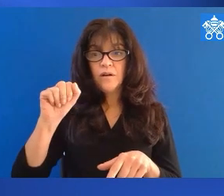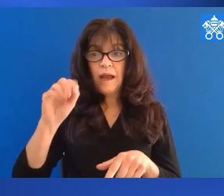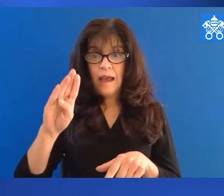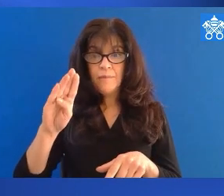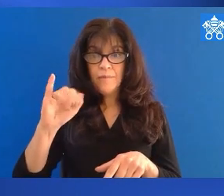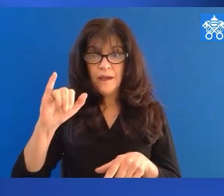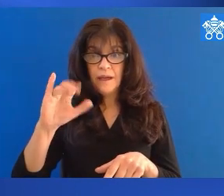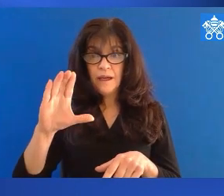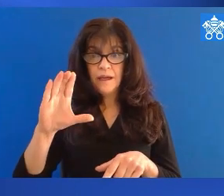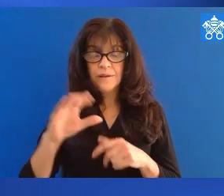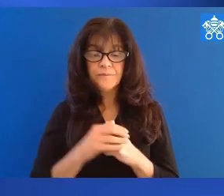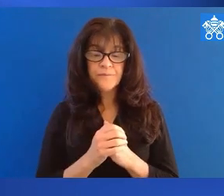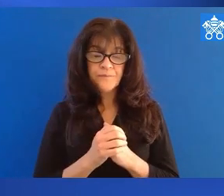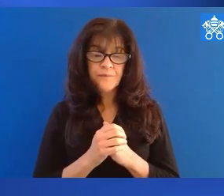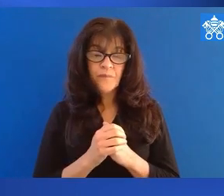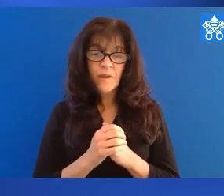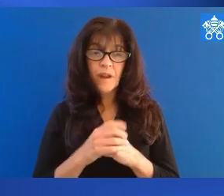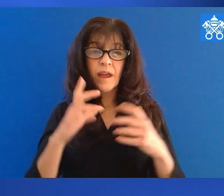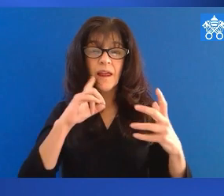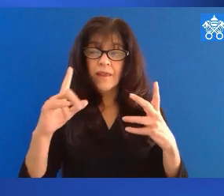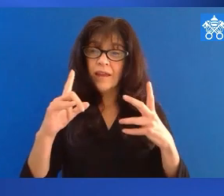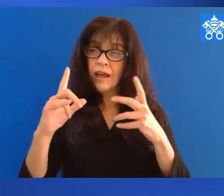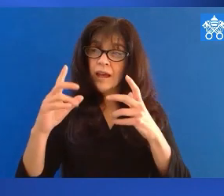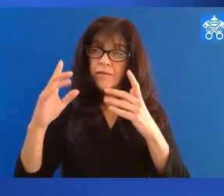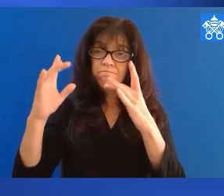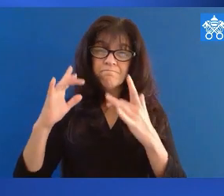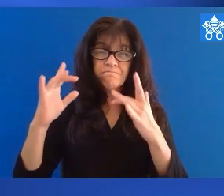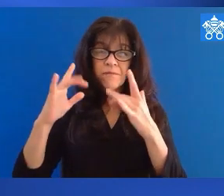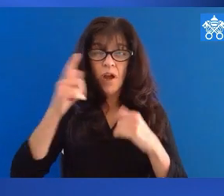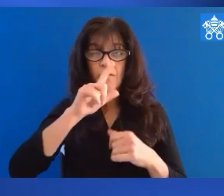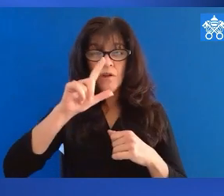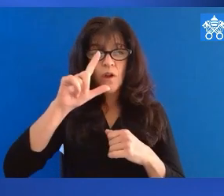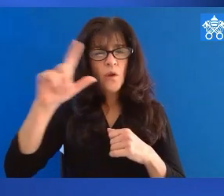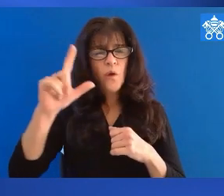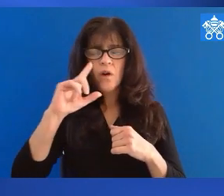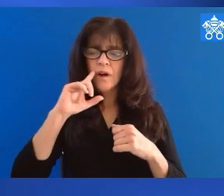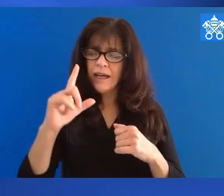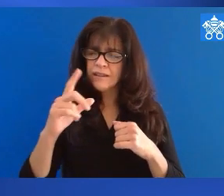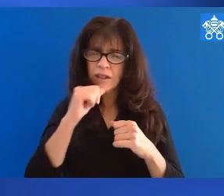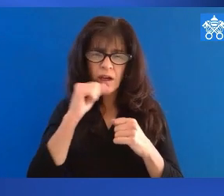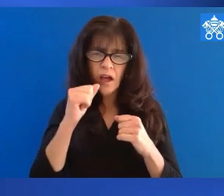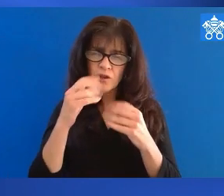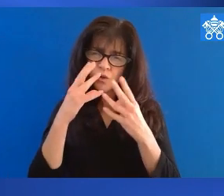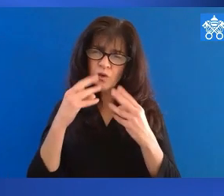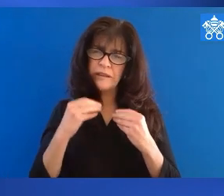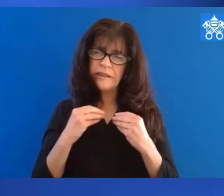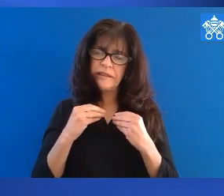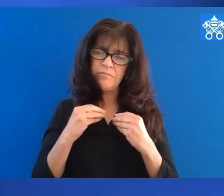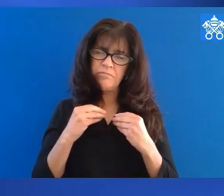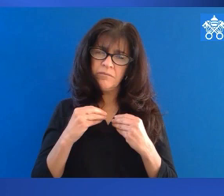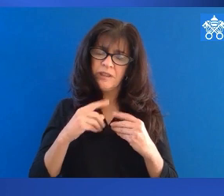Arabic speaking faithful. The consolation of the Lord is not deception or even anesthesia, but it